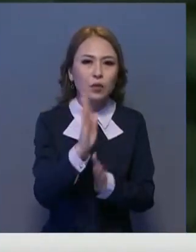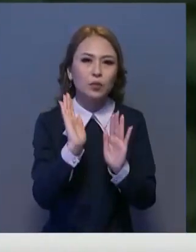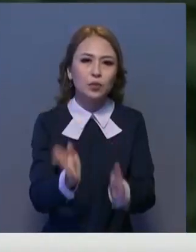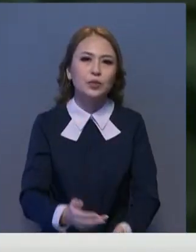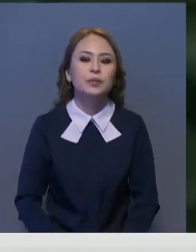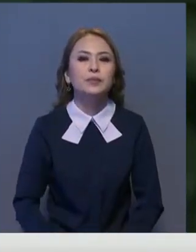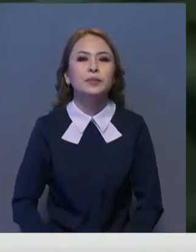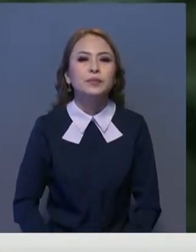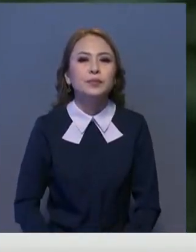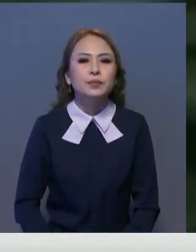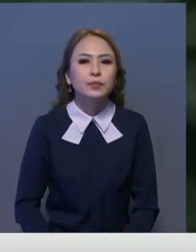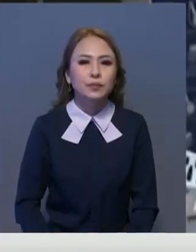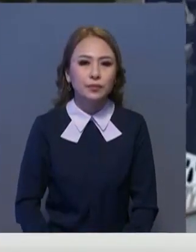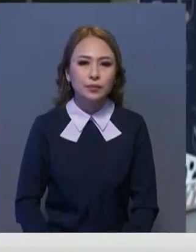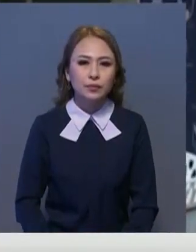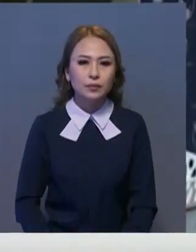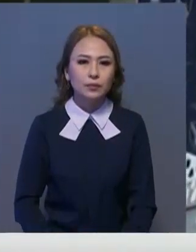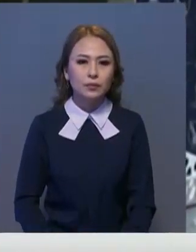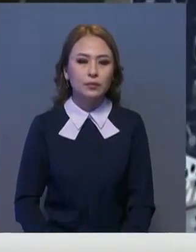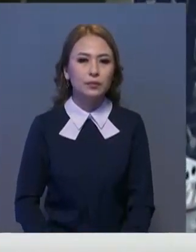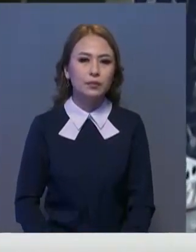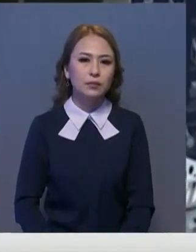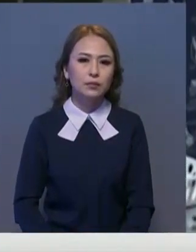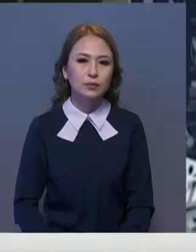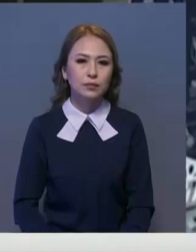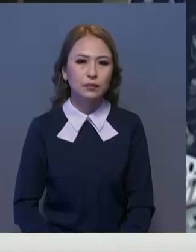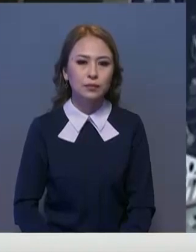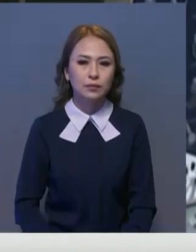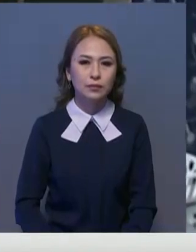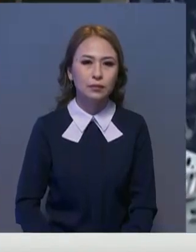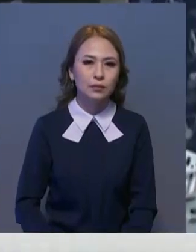Ернат Мелісұлы, Сергей Ауслендер, Хабар 24, Израиль.